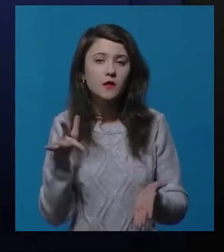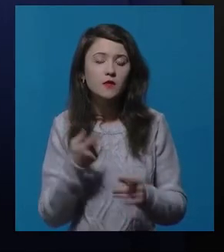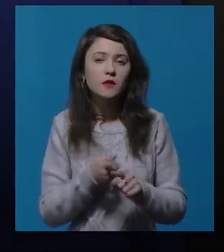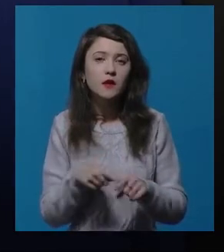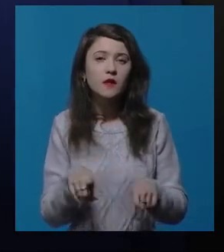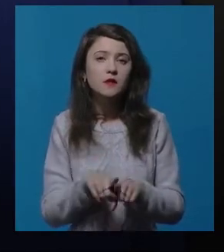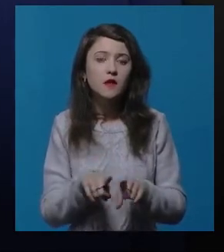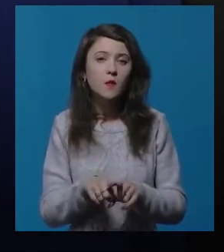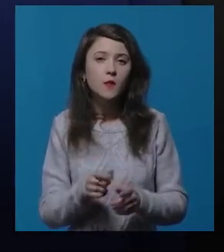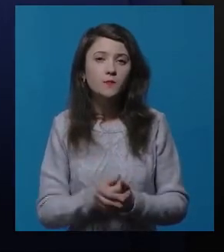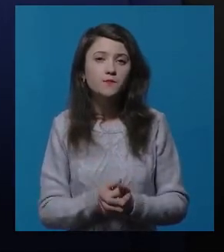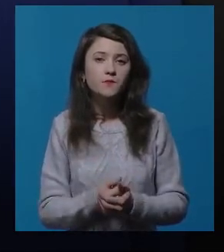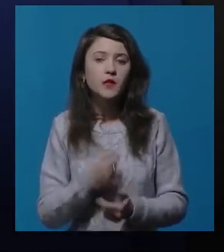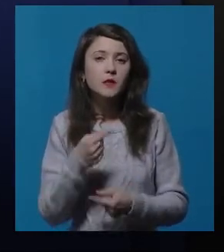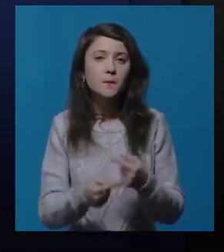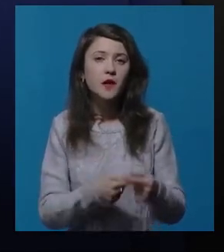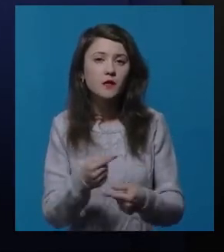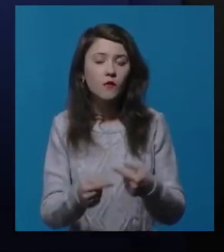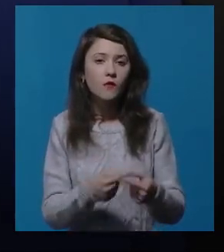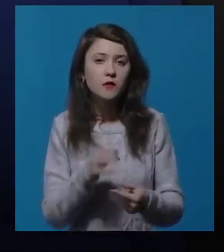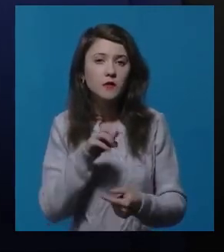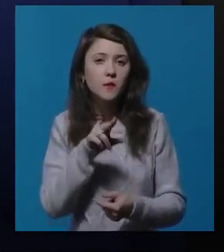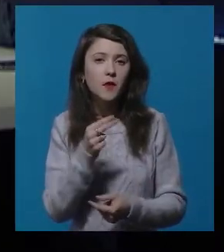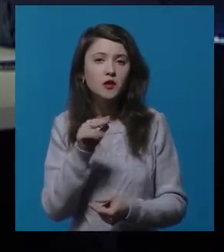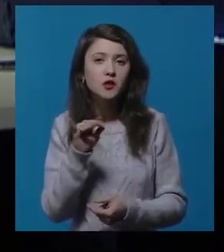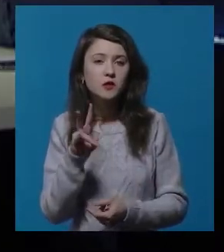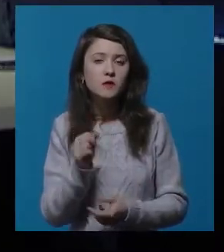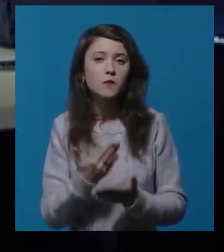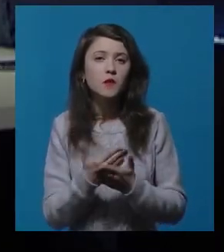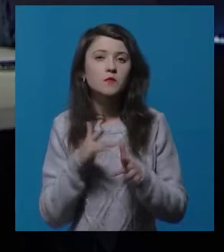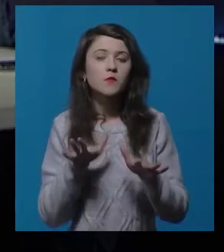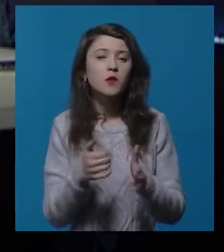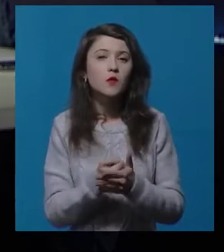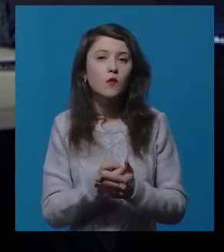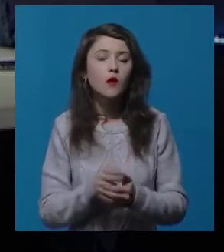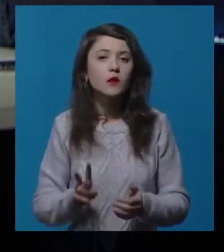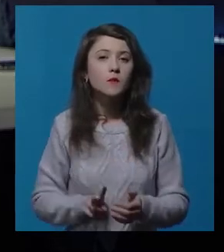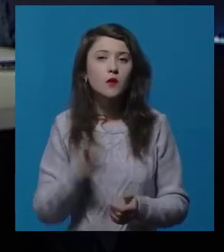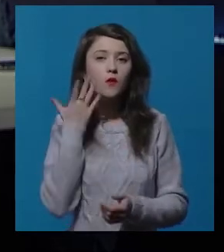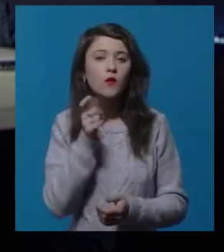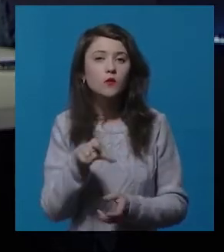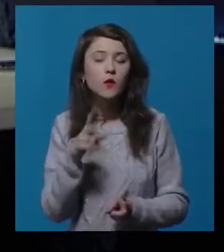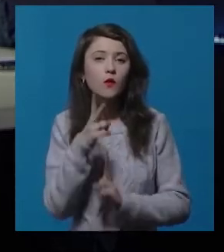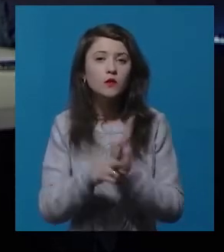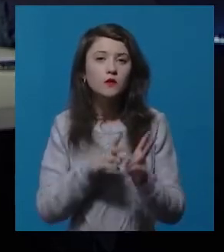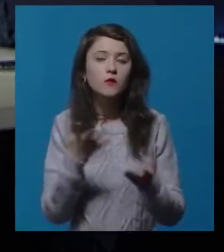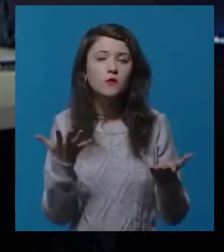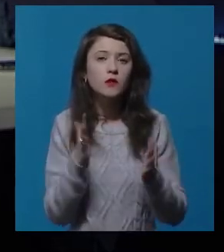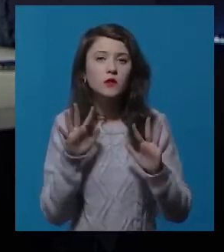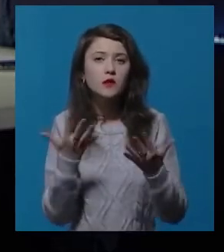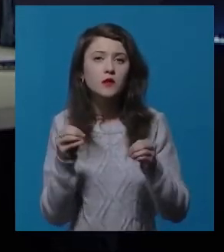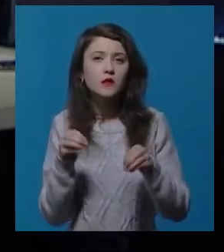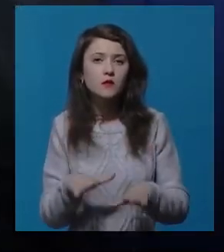само спадкові справи, це справи щодо адміністративні, коли люди оскаржують будь-які дії, рішення